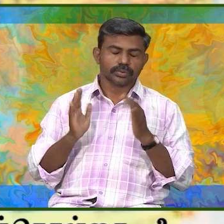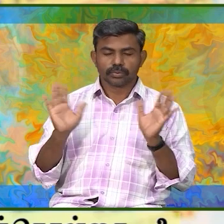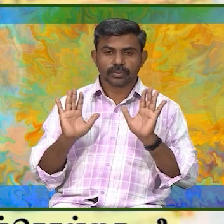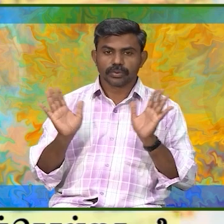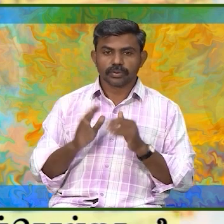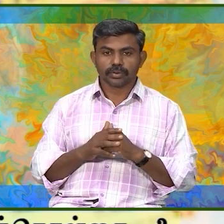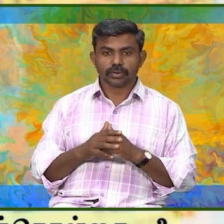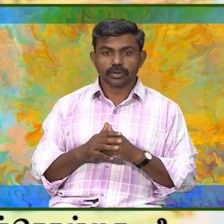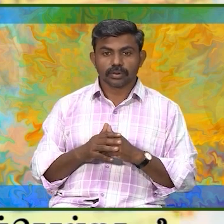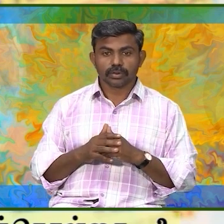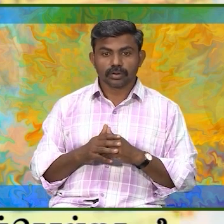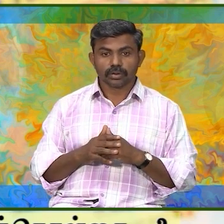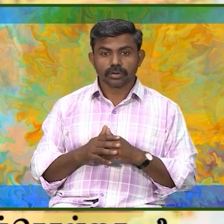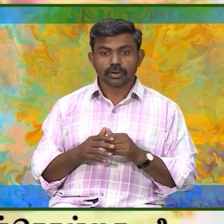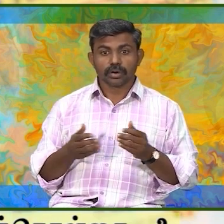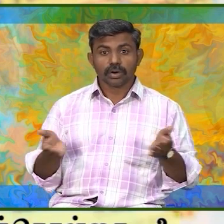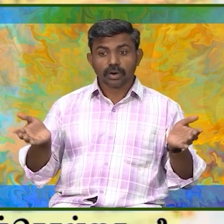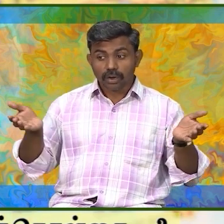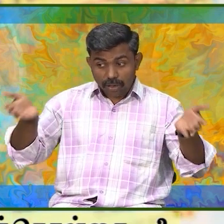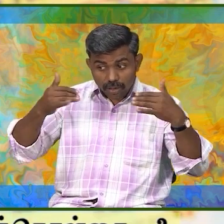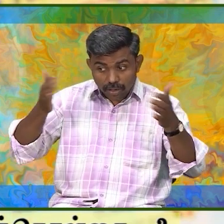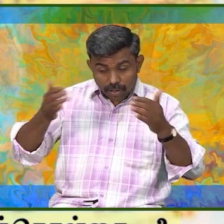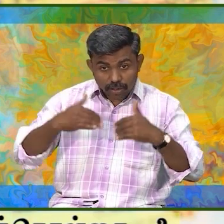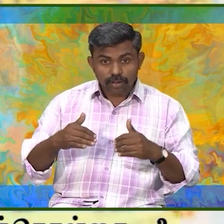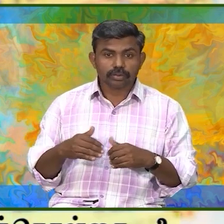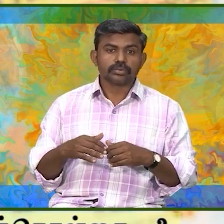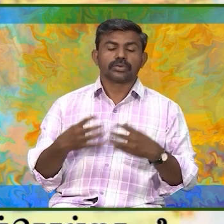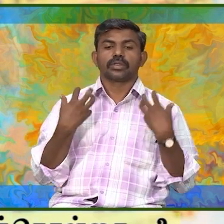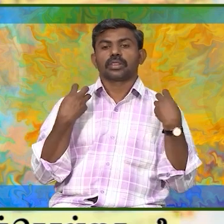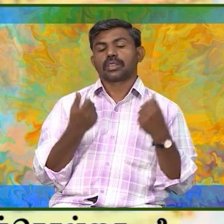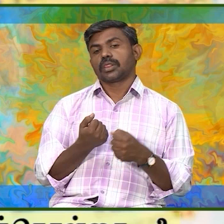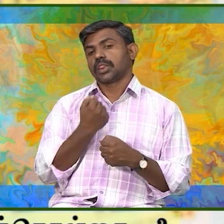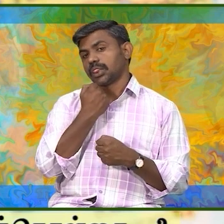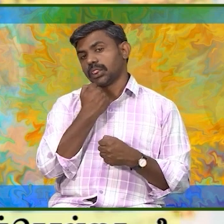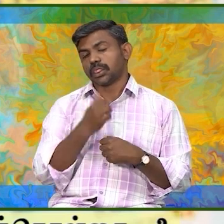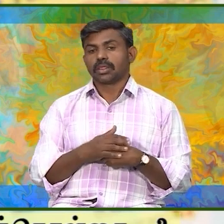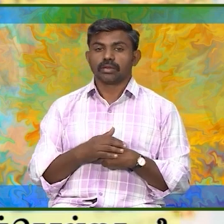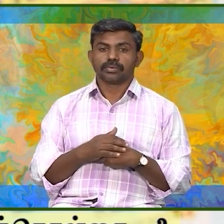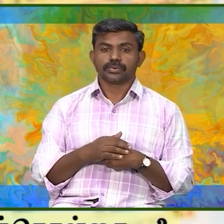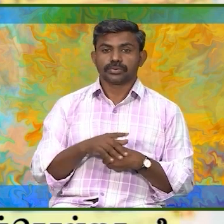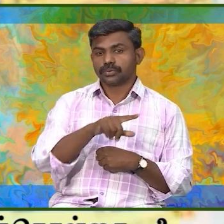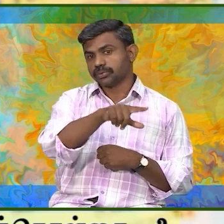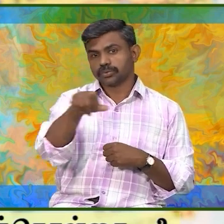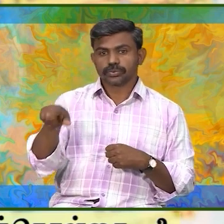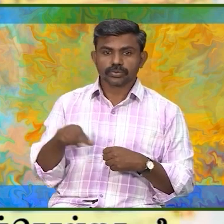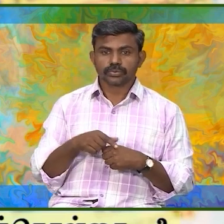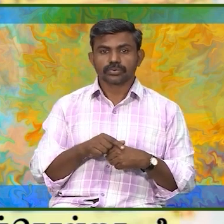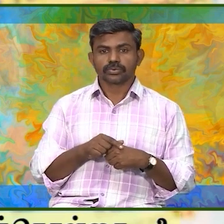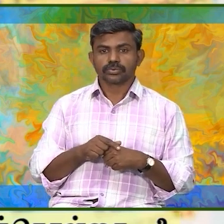கிடையாது. அதுக்காக ஆயுதத்தையே முழுமையாக நாம் வைத்து கொண்டிருப்பது தவறான ஒரு விஷயம். உலகத்தில் உள்ளக்கூடிய மக்கள்